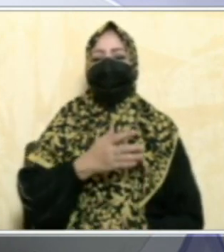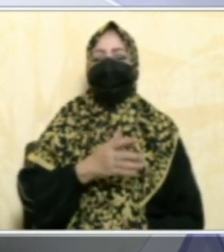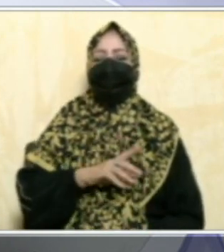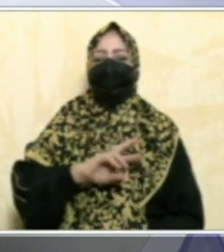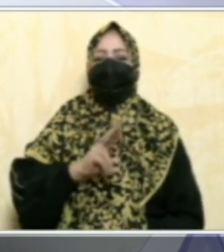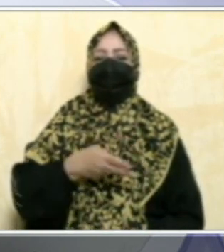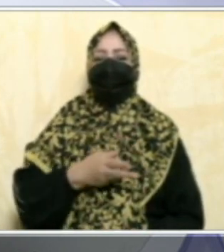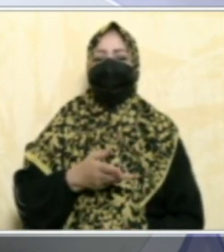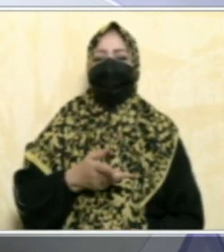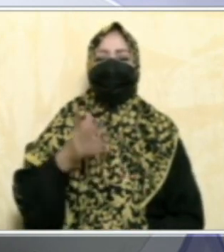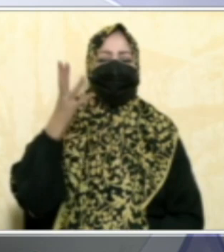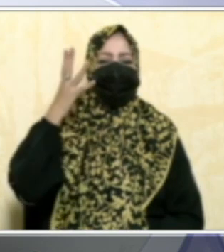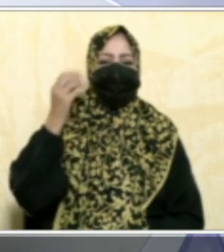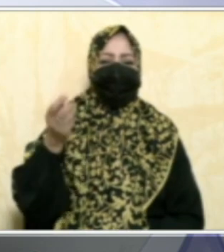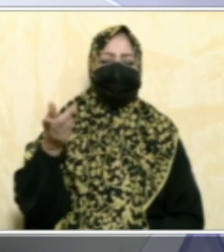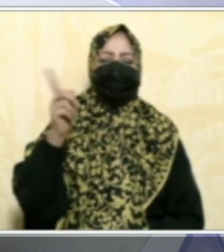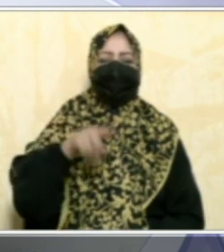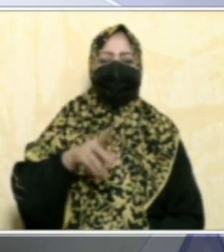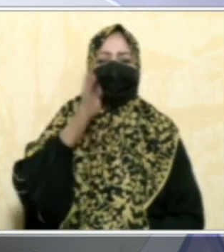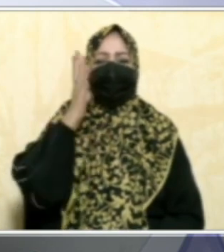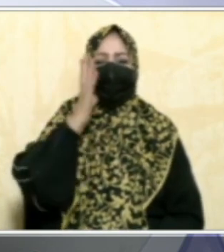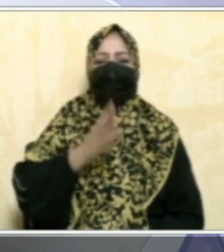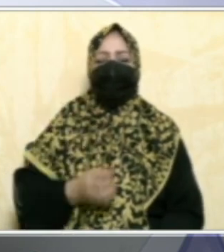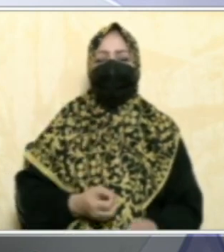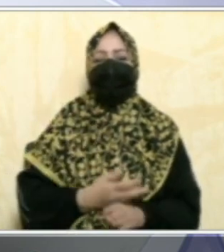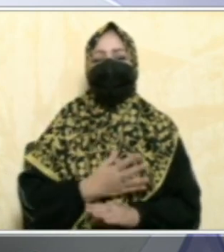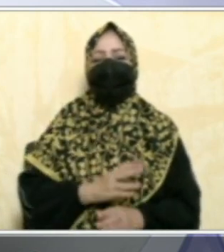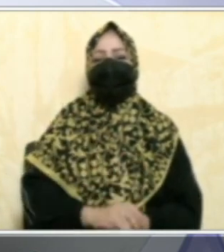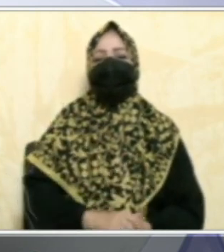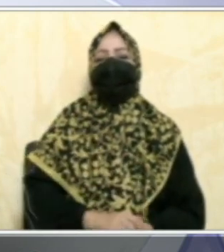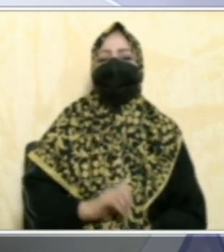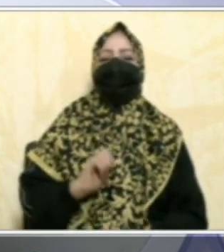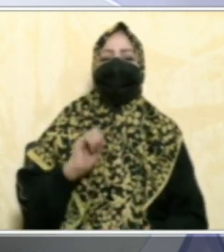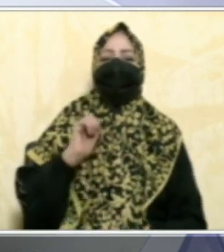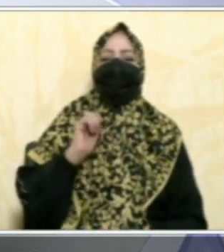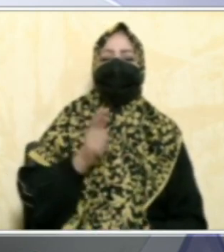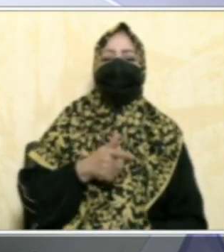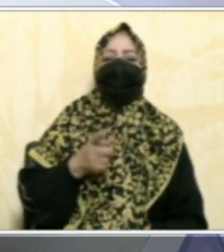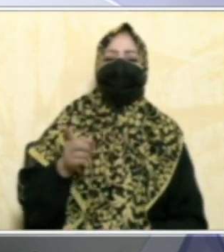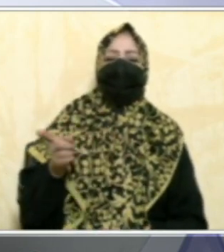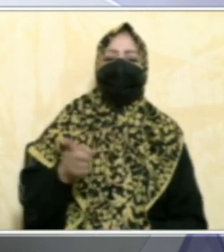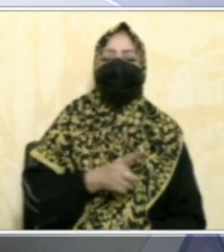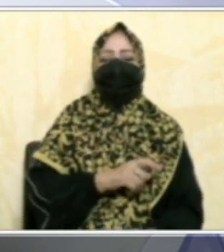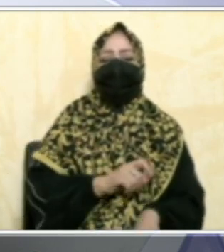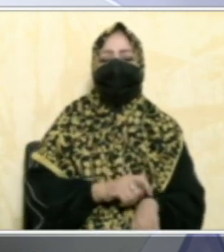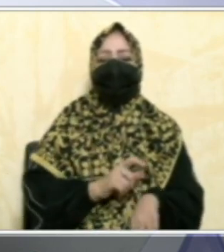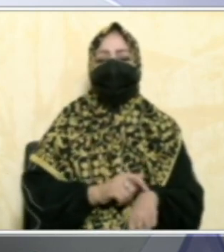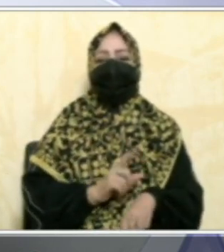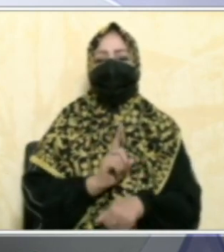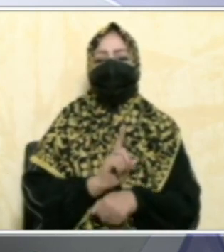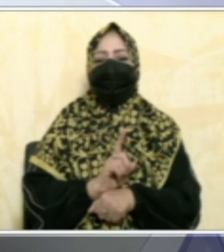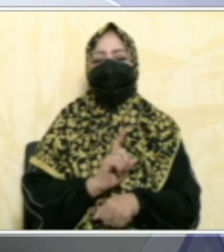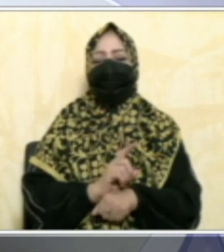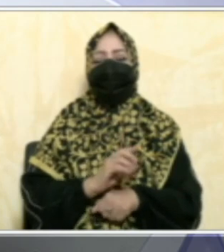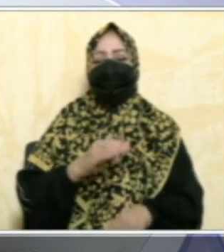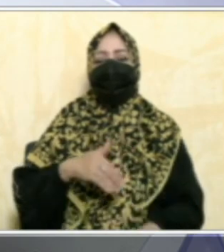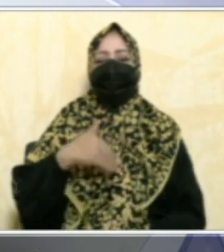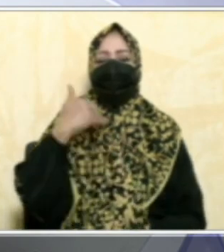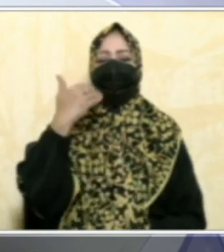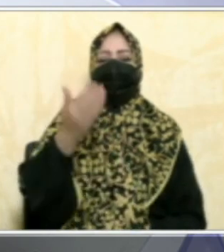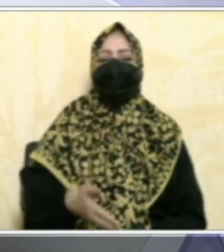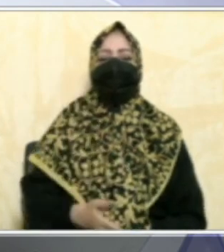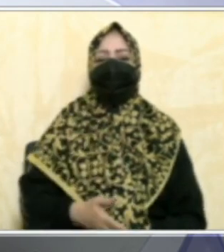يعني يقضى إلى الزوال، يعني إلى الظهر، كان ما صليتاش بعد الشروق لك أن تقضيه إلى أذان الظهر،